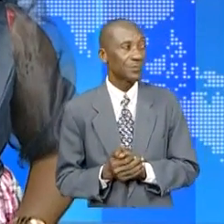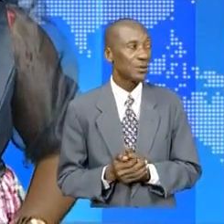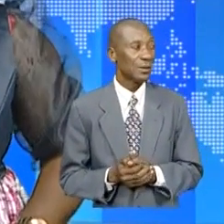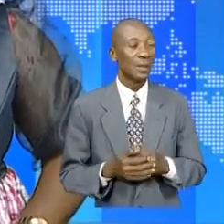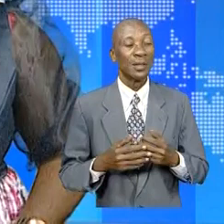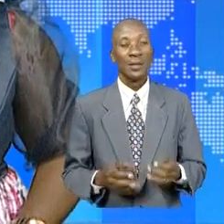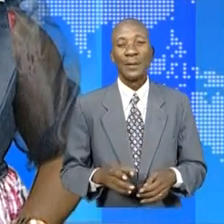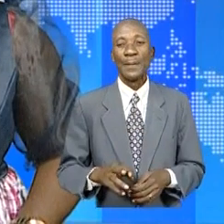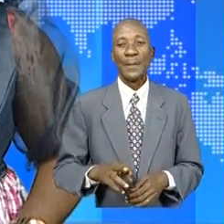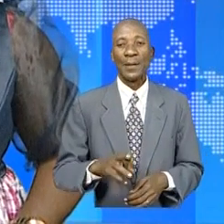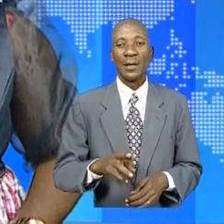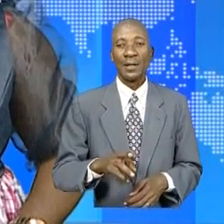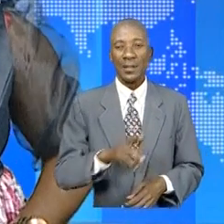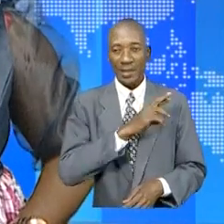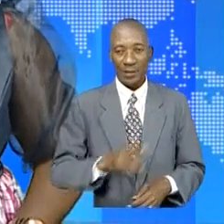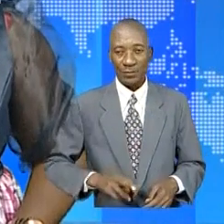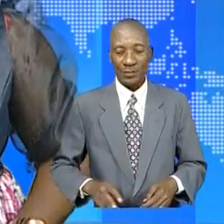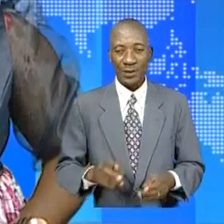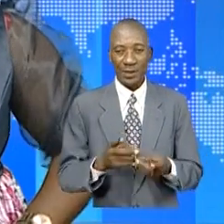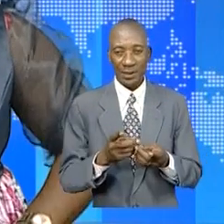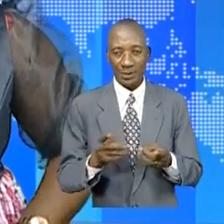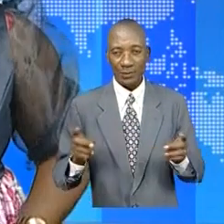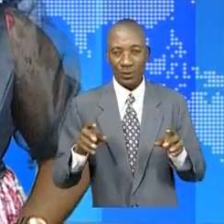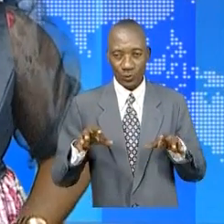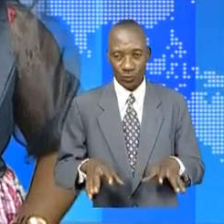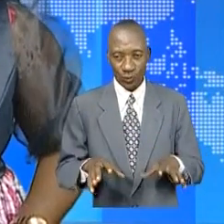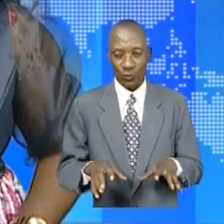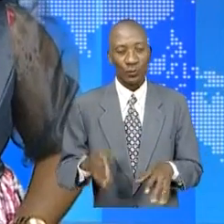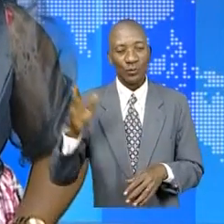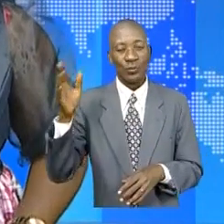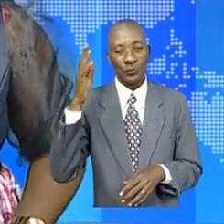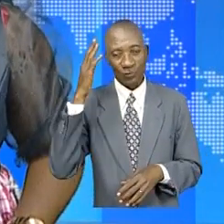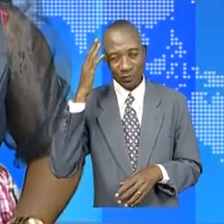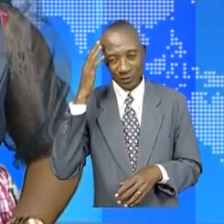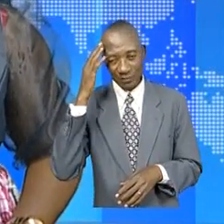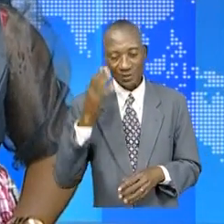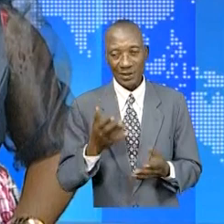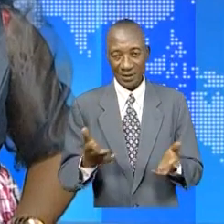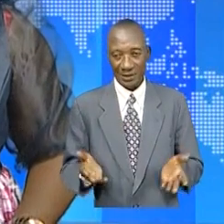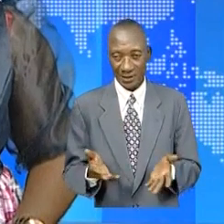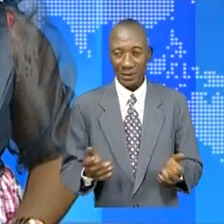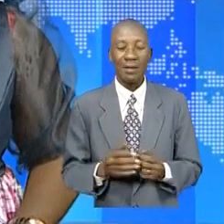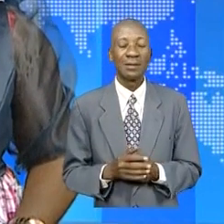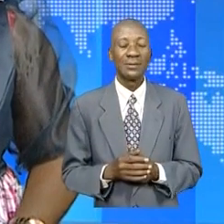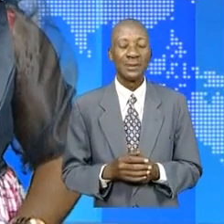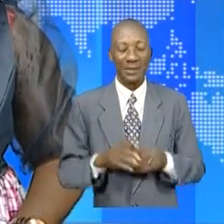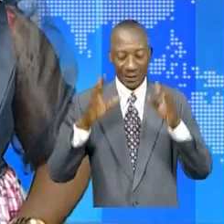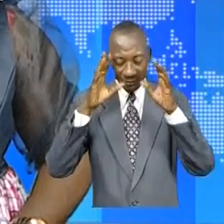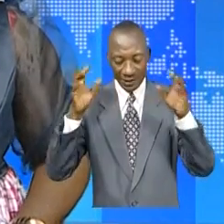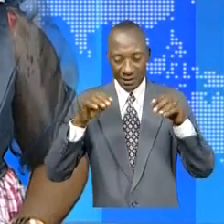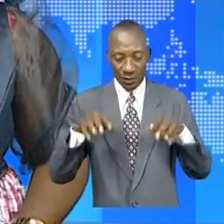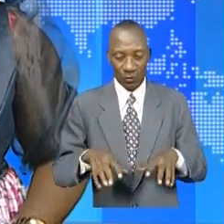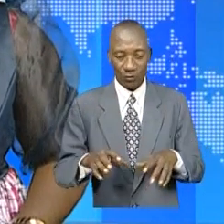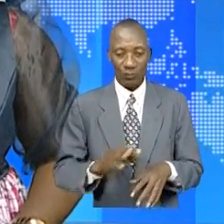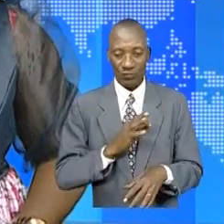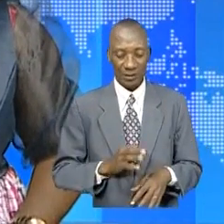République démocratique du Congo avec la nation arc-en-ciel, l'Afrique du Sud, conduite par son ministre de la Défense. Une délégation